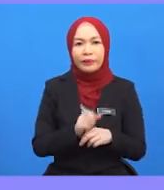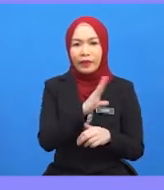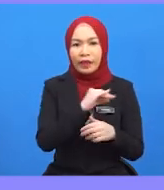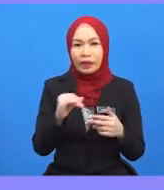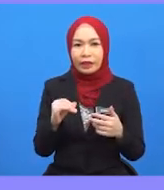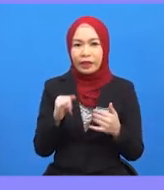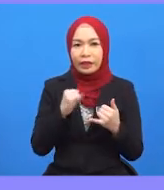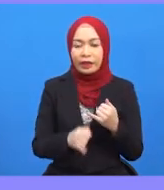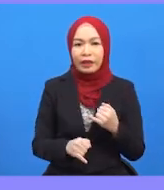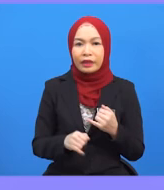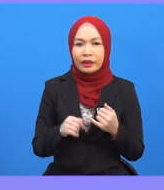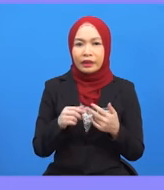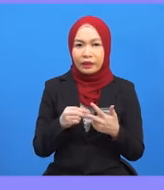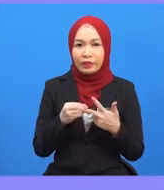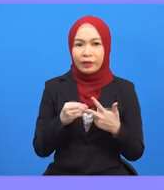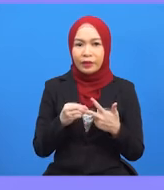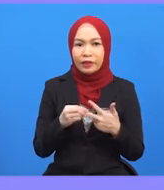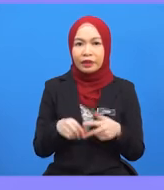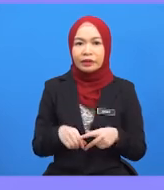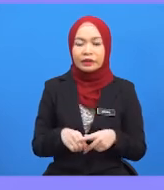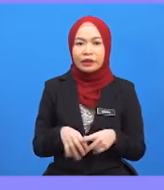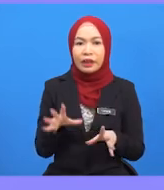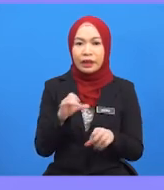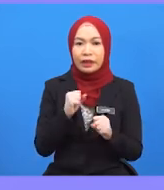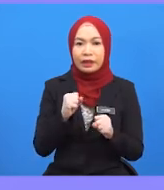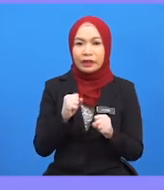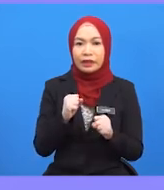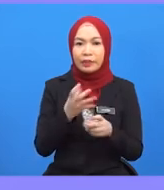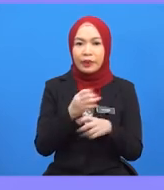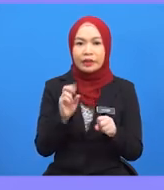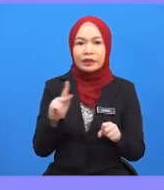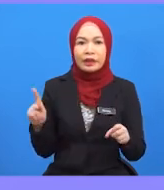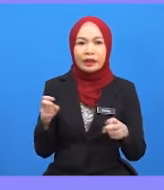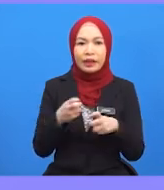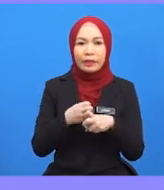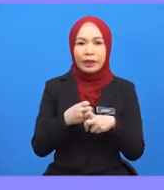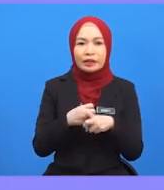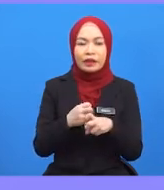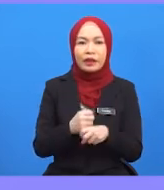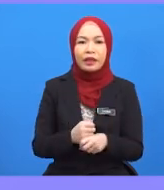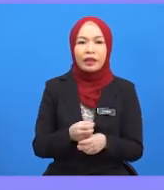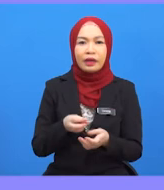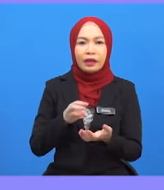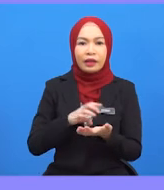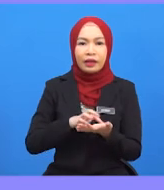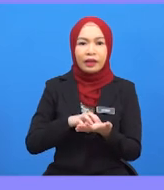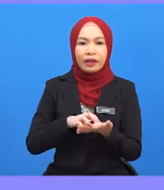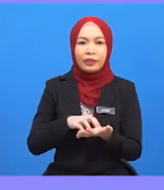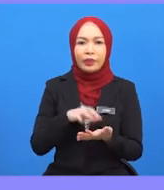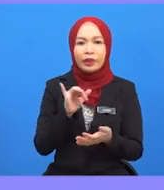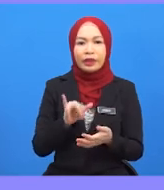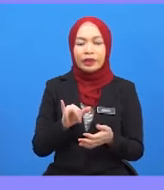Dan yang terakhir iaitu yang ketiga, dapat menyelesaikan masalah numerikal yang